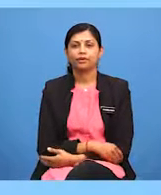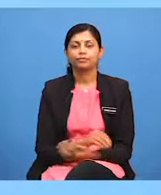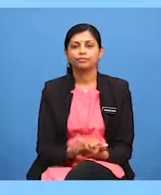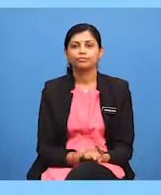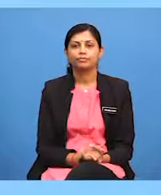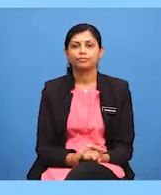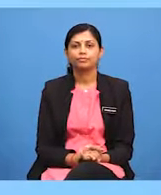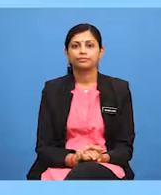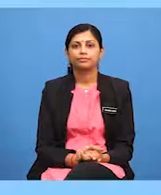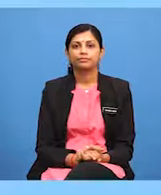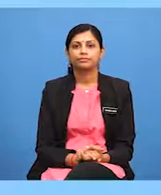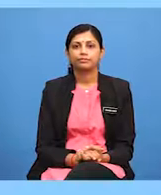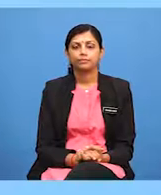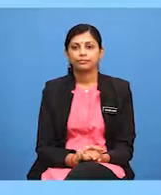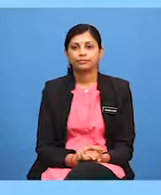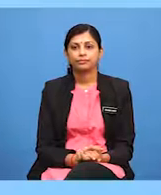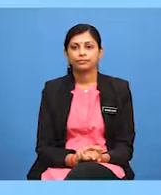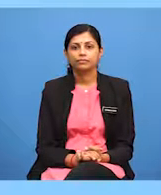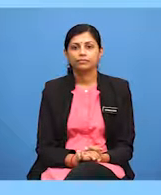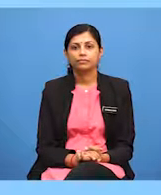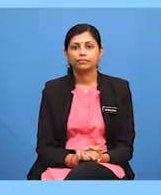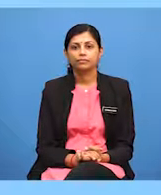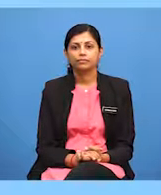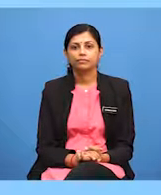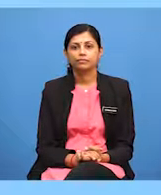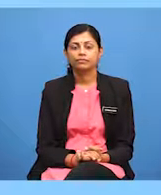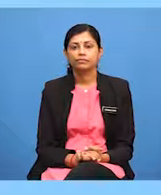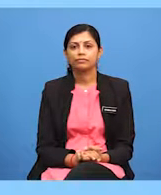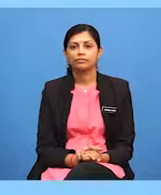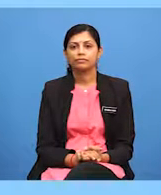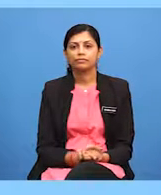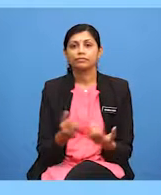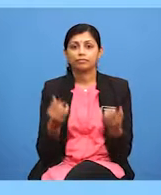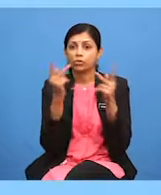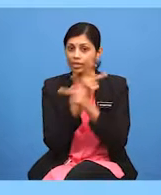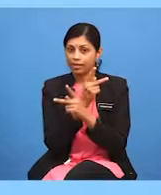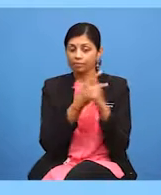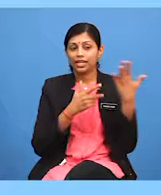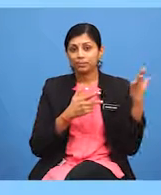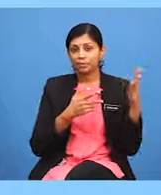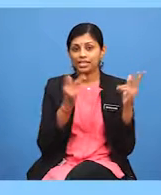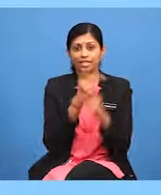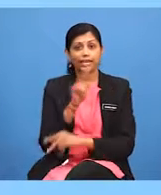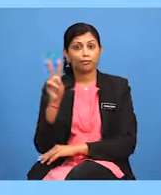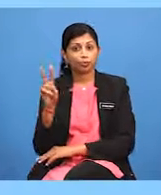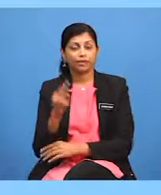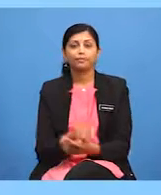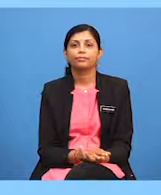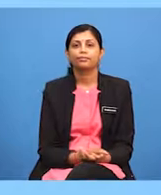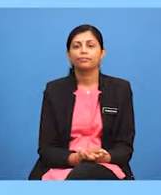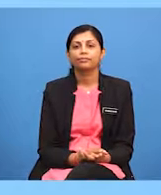Maka kerja bersamaan 15 Newton darab 2 meter,